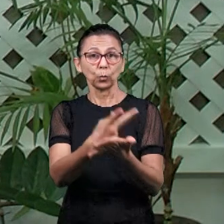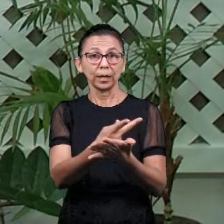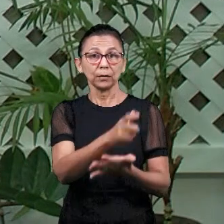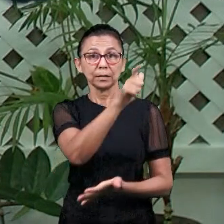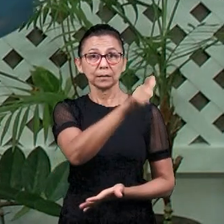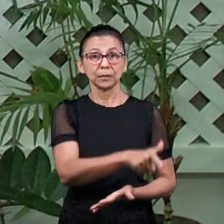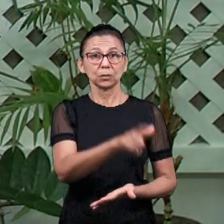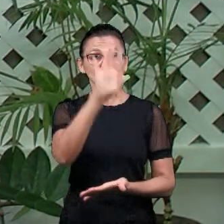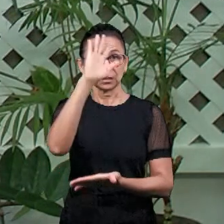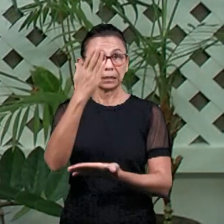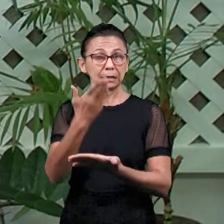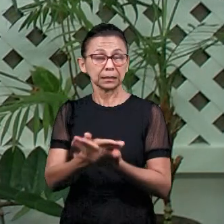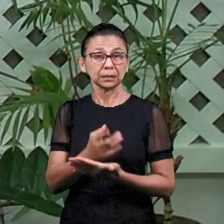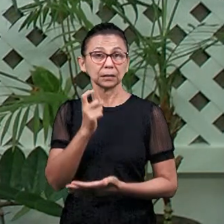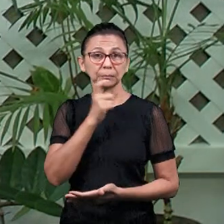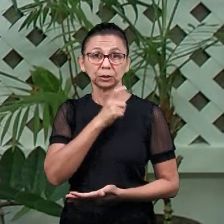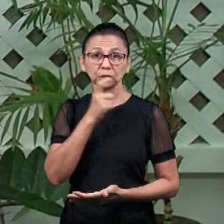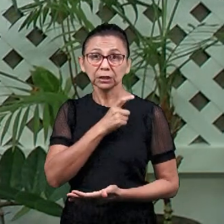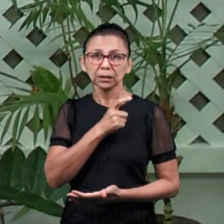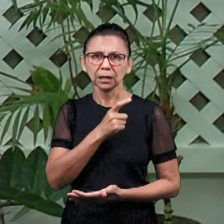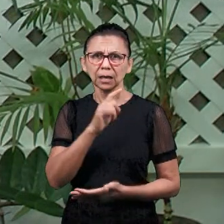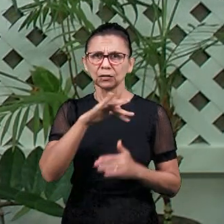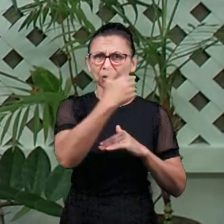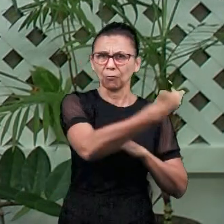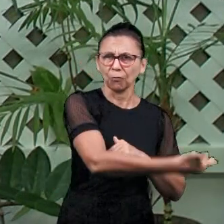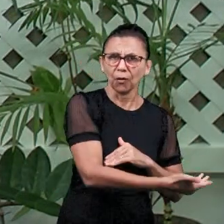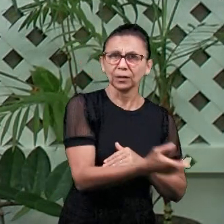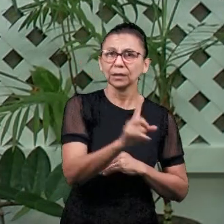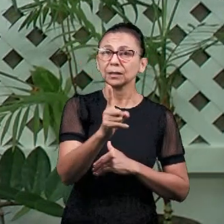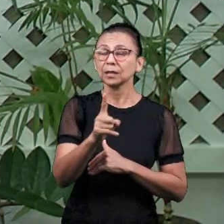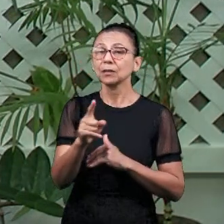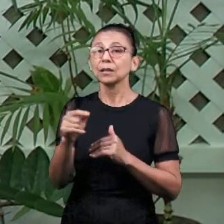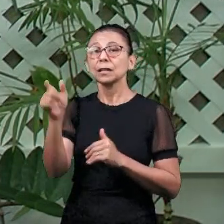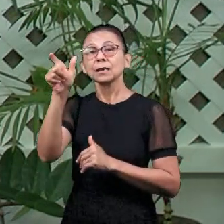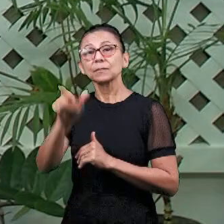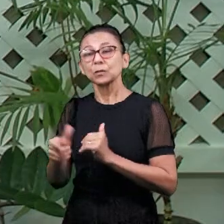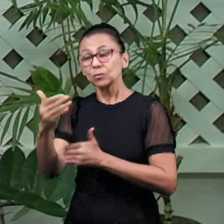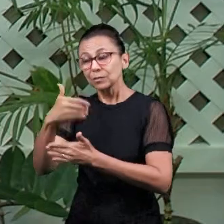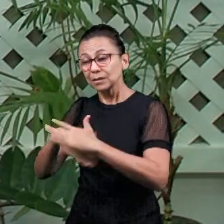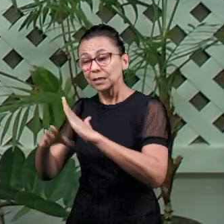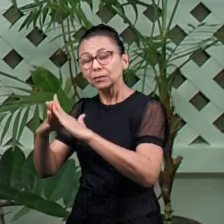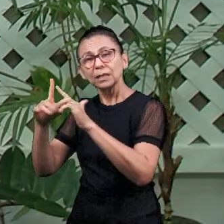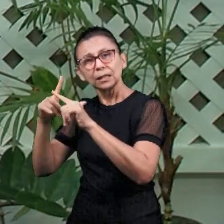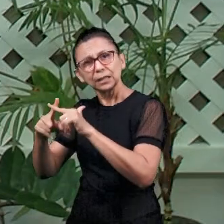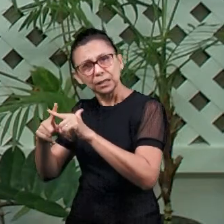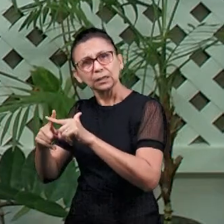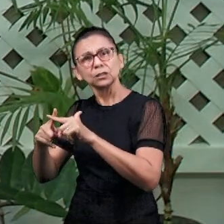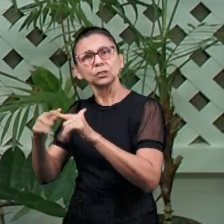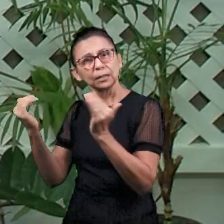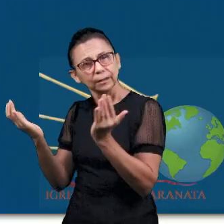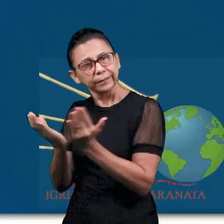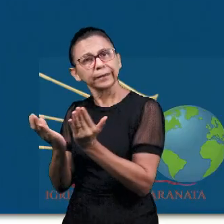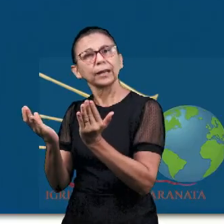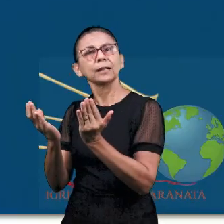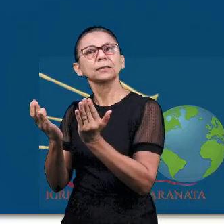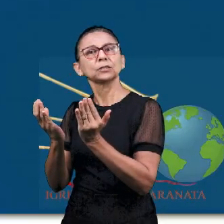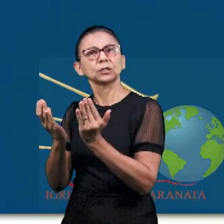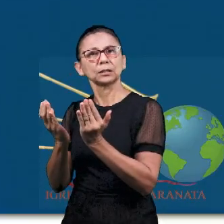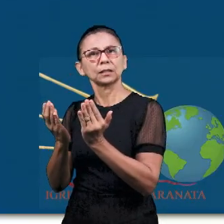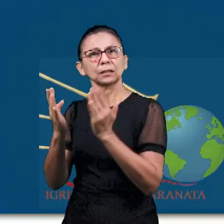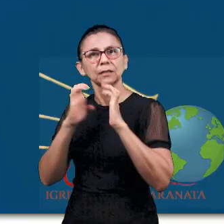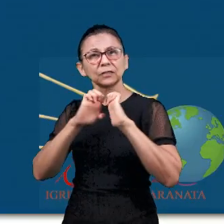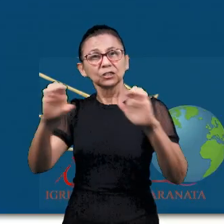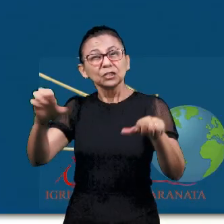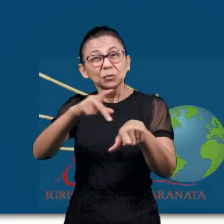non. Ceux qui sont à l'intérieur des églises, ceux qui sont à l'intérieur d'un évangile appelé pur, l'œuvre de l'esprit, sont ceux.